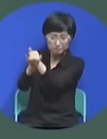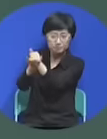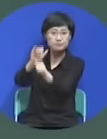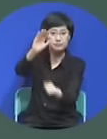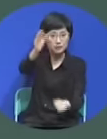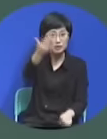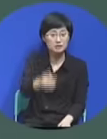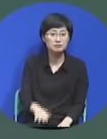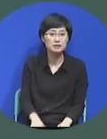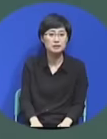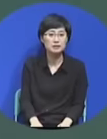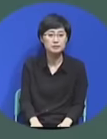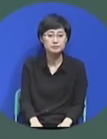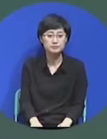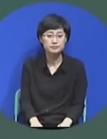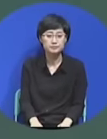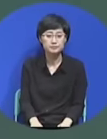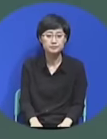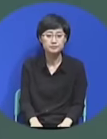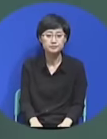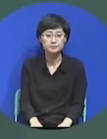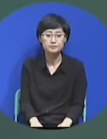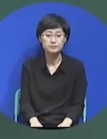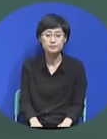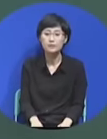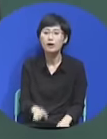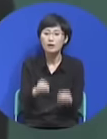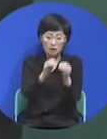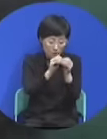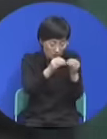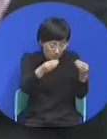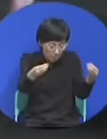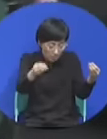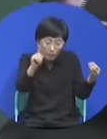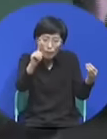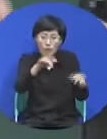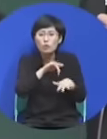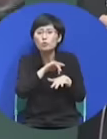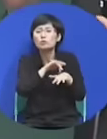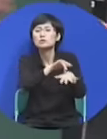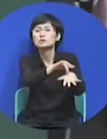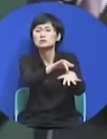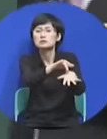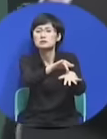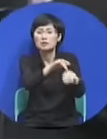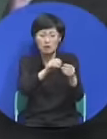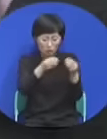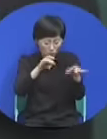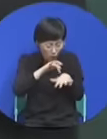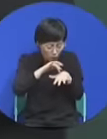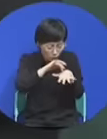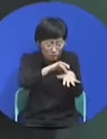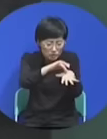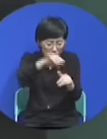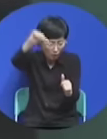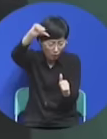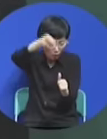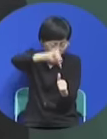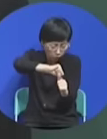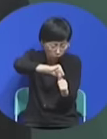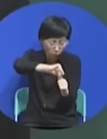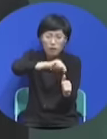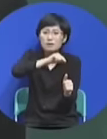그래, 영적으로 속이는데 요거는 다 귀신 시키가지고 하는 거지. 귀신들이 다 하는 거지.